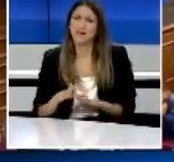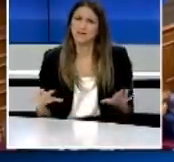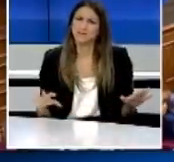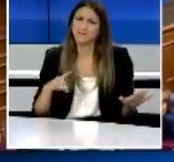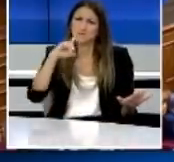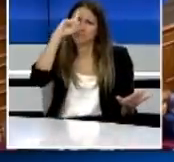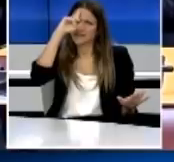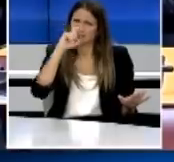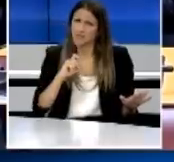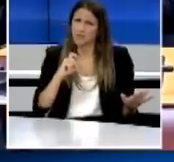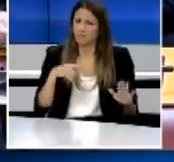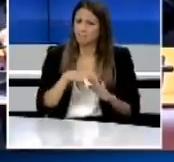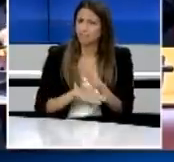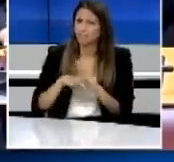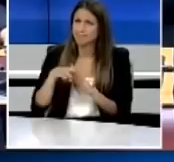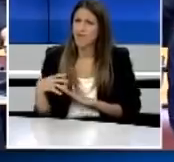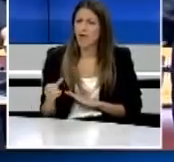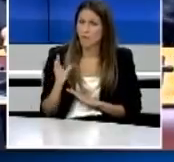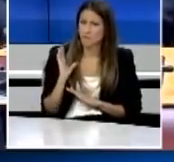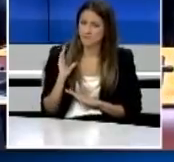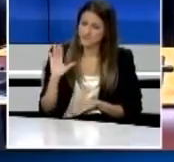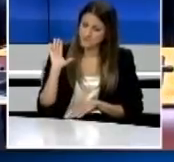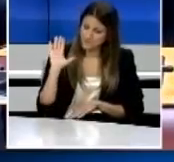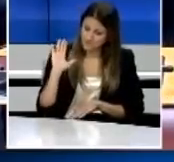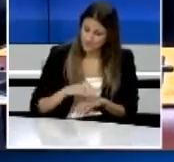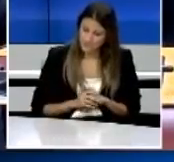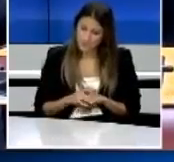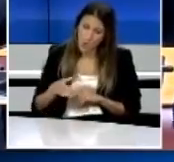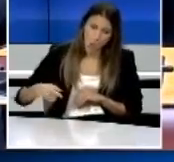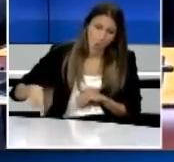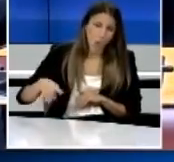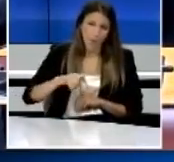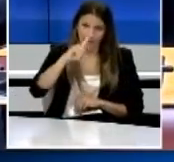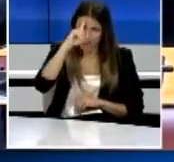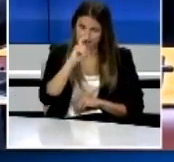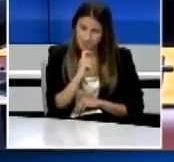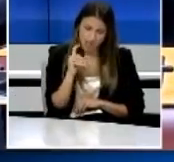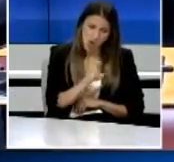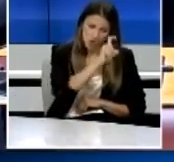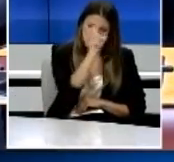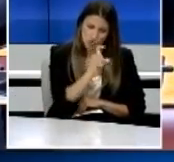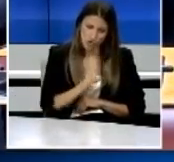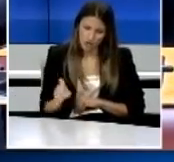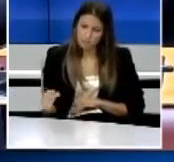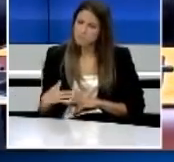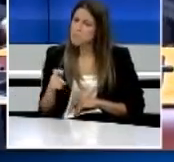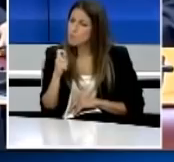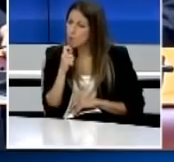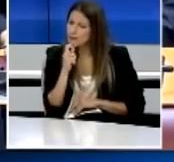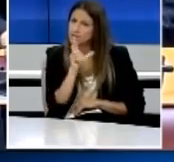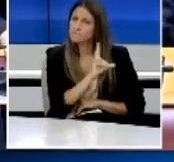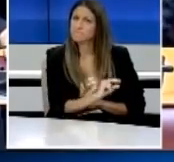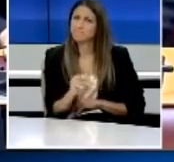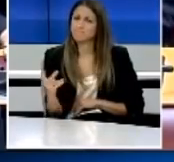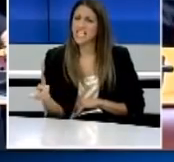Συμμαχία. Κυρίες και κύριοι συνάδελφοι και κυρία Γερματά, ξέρετε, στη ζωή και στην πολιτική υπάρχουν ορισμένες